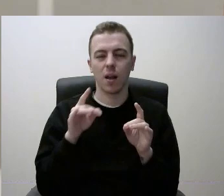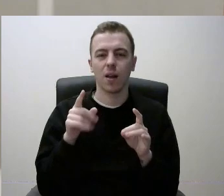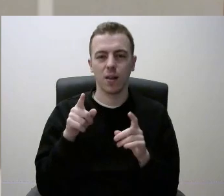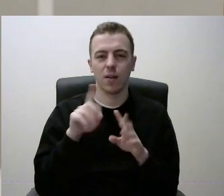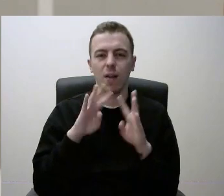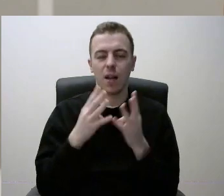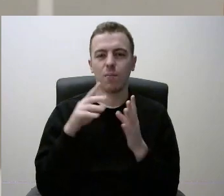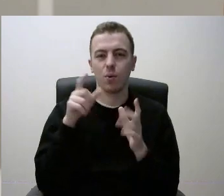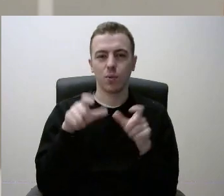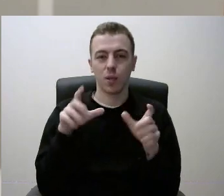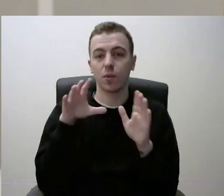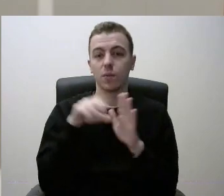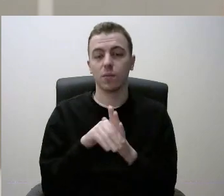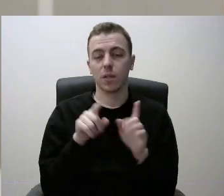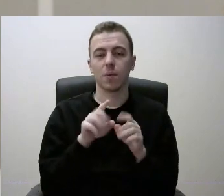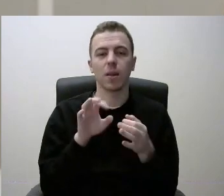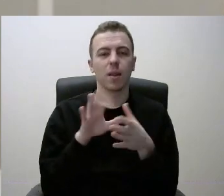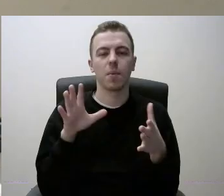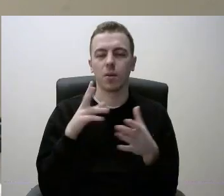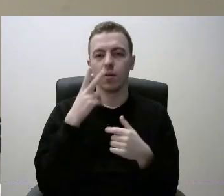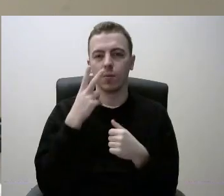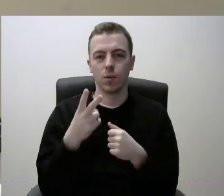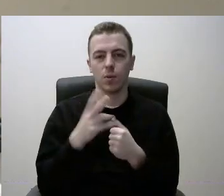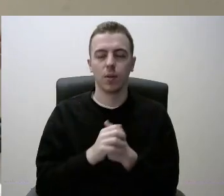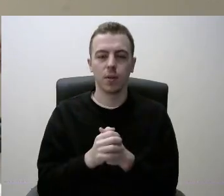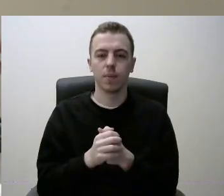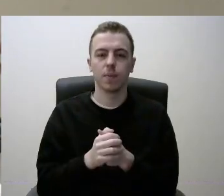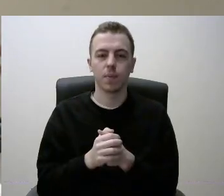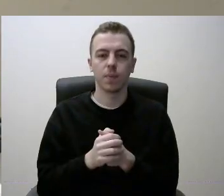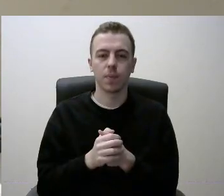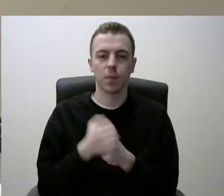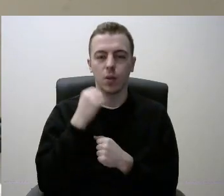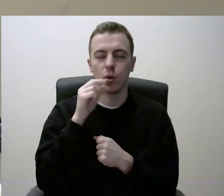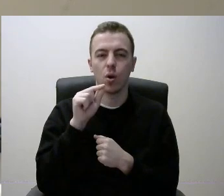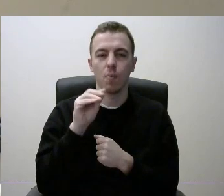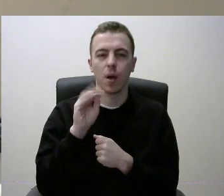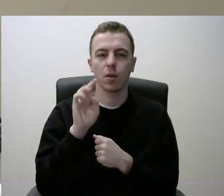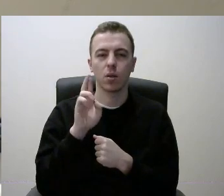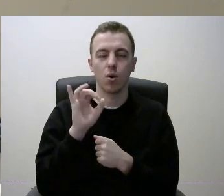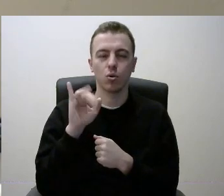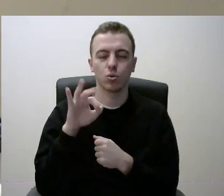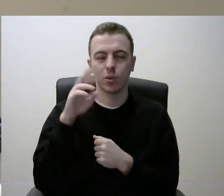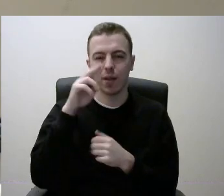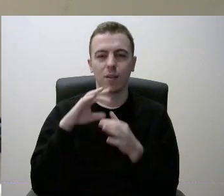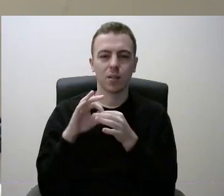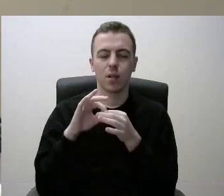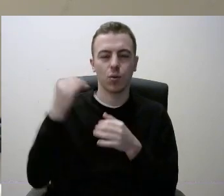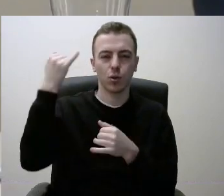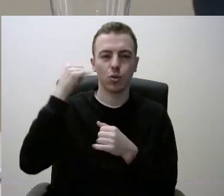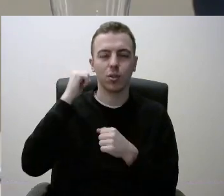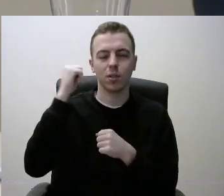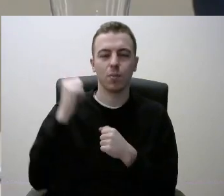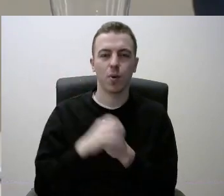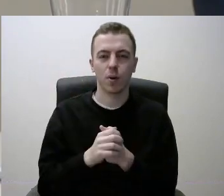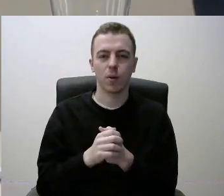abejo nepriklausomumo užtikrinimas valdybos darbe. Ačiū. Audrius Petrošius, Tėvynės sąjunga, Krikščionys demokratai. Na,